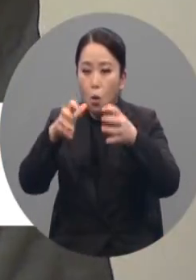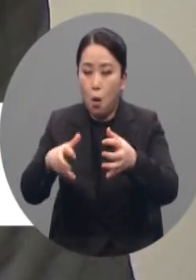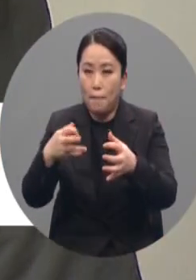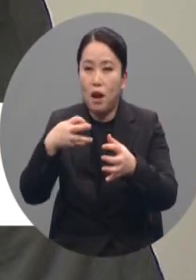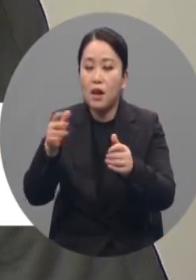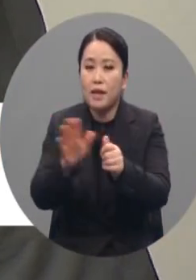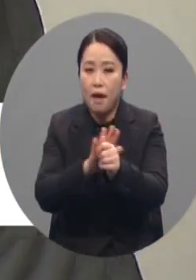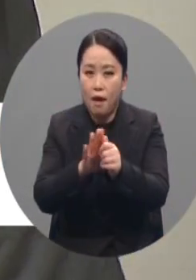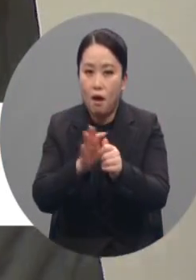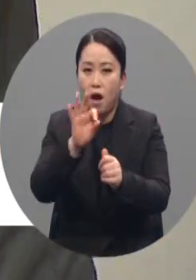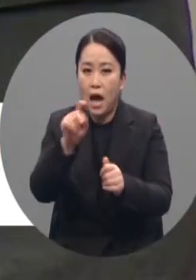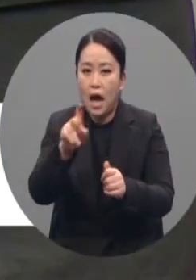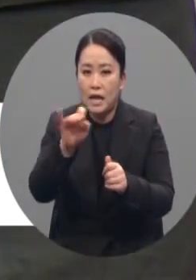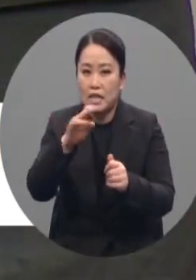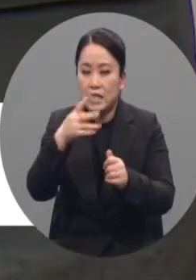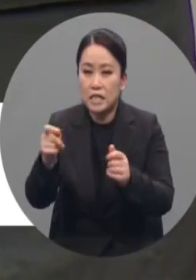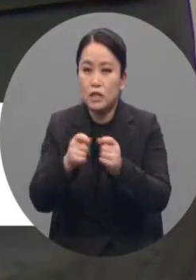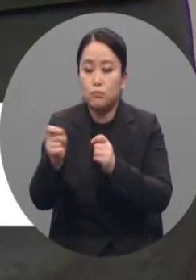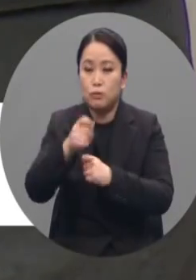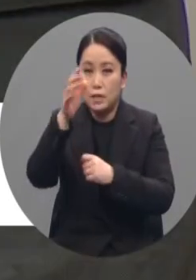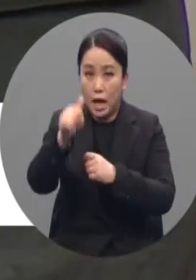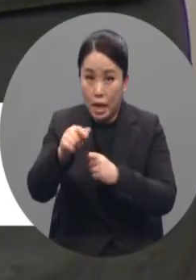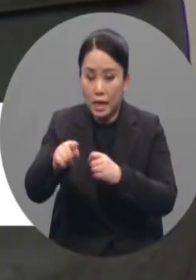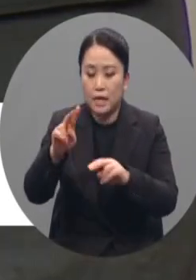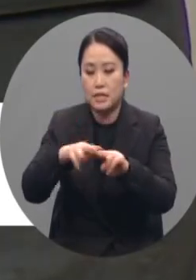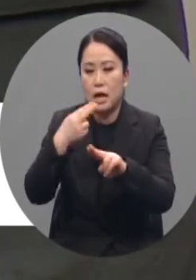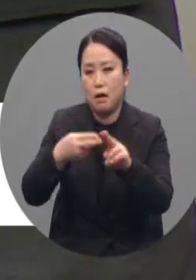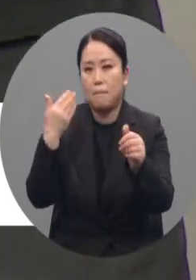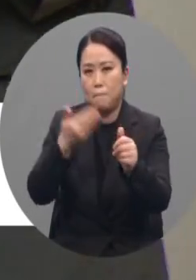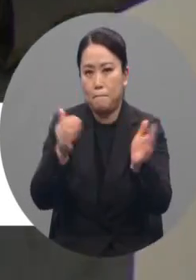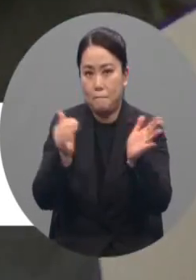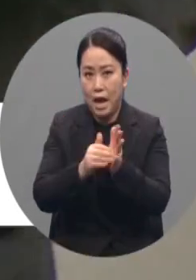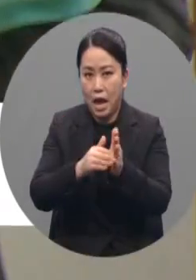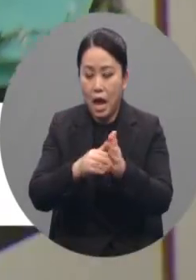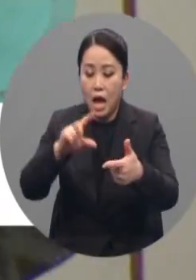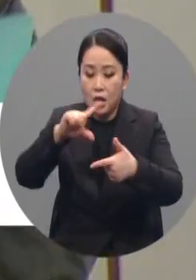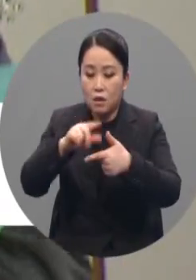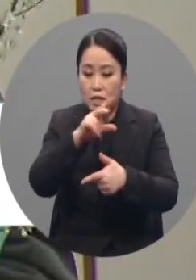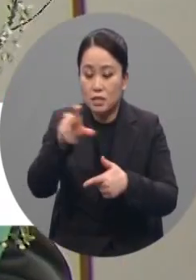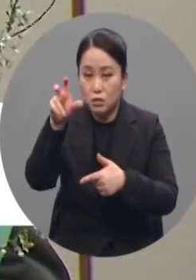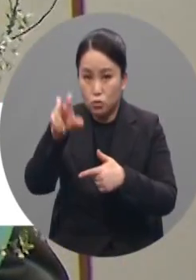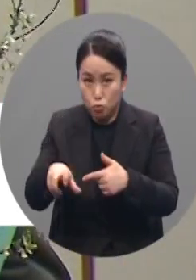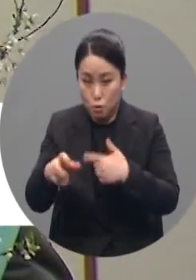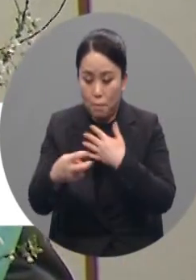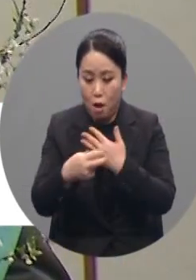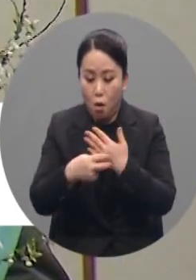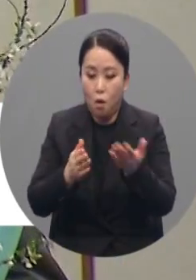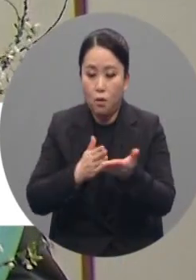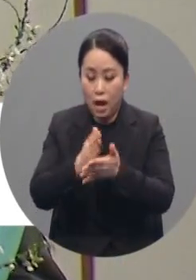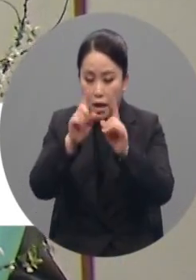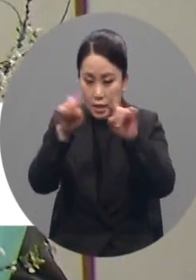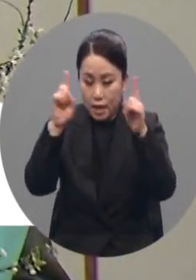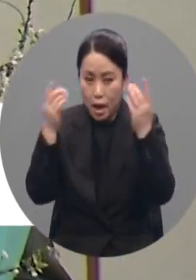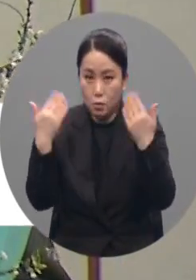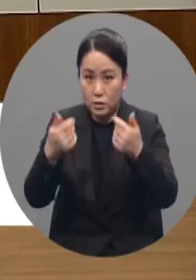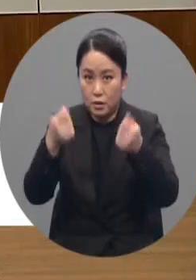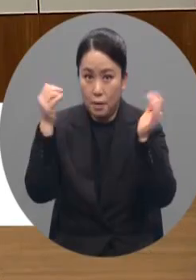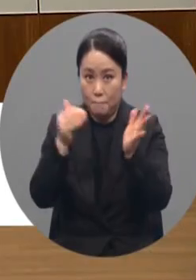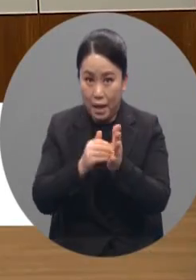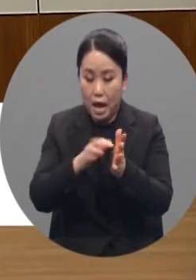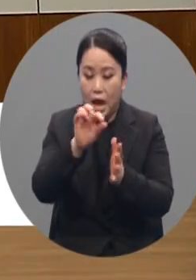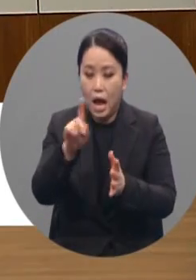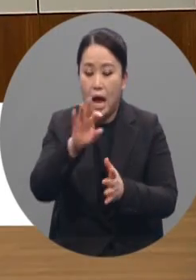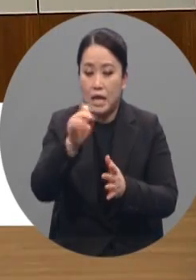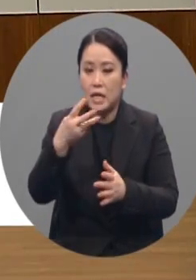이태석 봉사상을 수여했습니다. 경남 진주에서 의과대학을 졸업한 김 씨는 잊혀진 IT라고 불리는